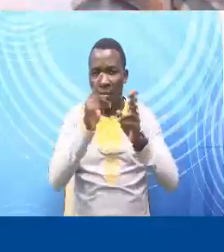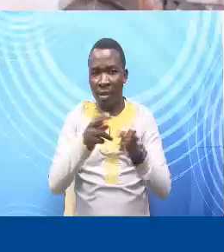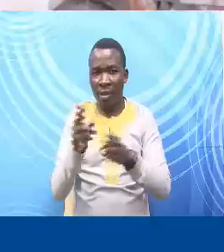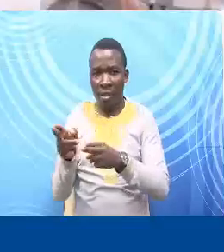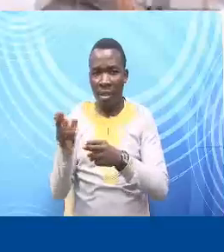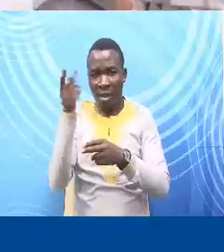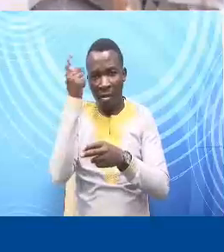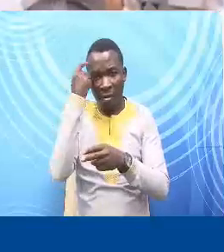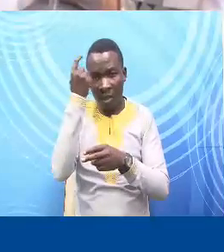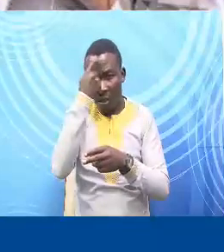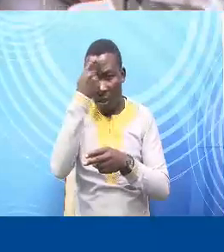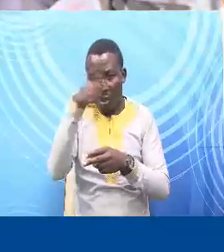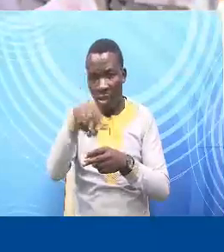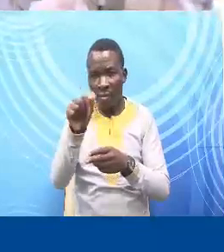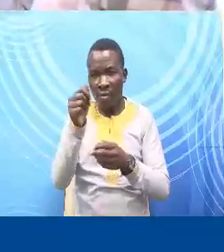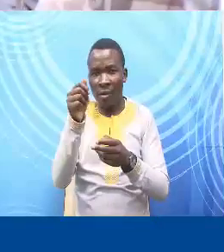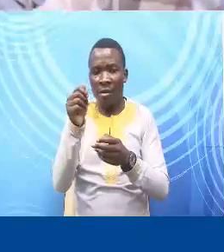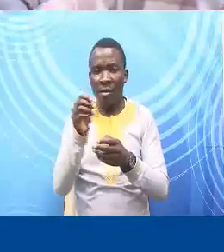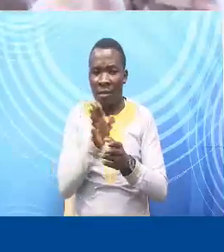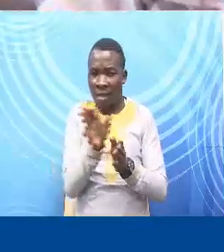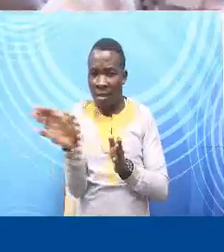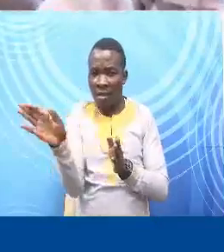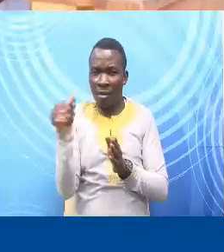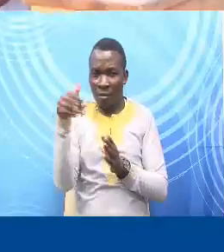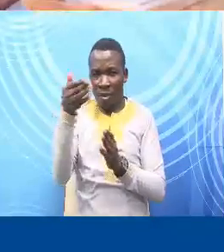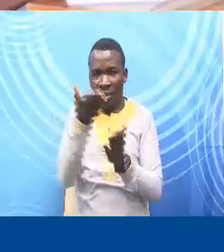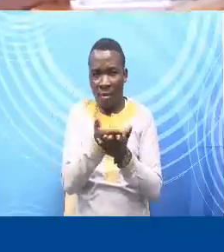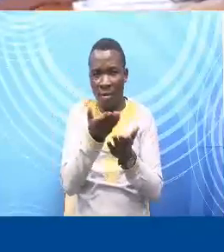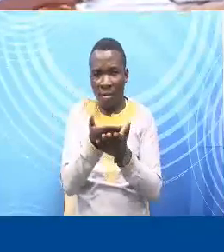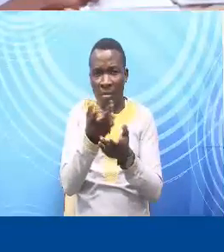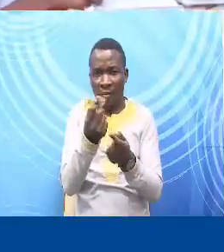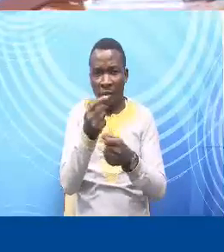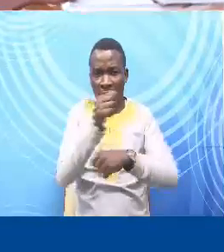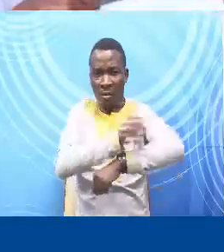leta nabyo byaciye ruhinga nyuma bikabaka amafaranga